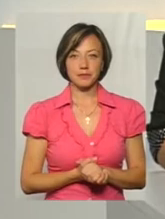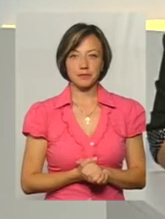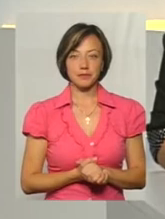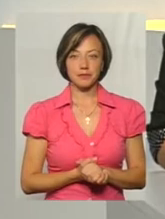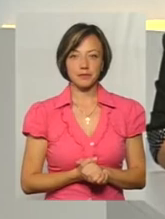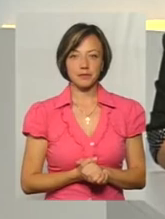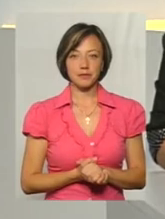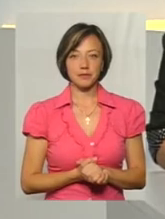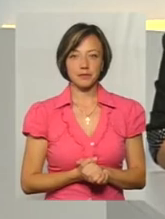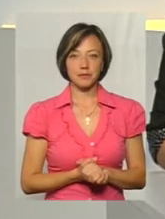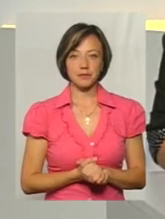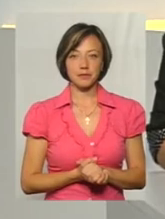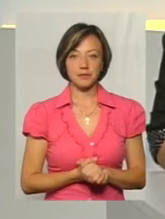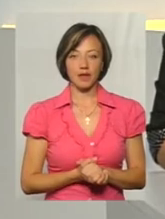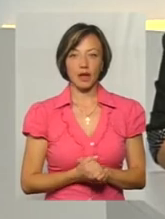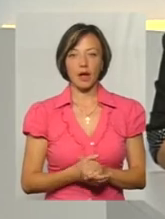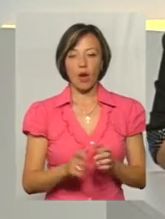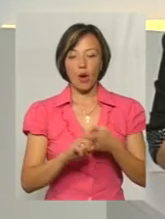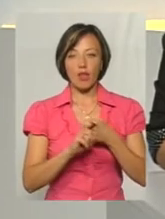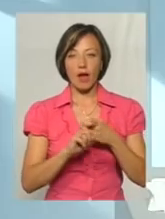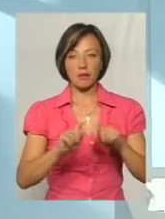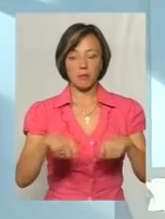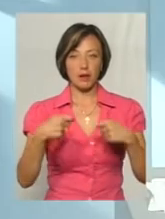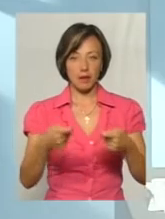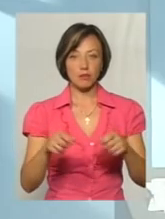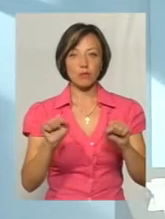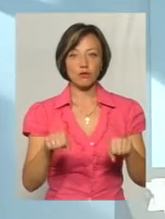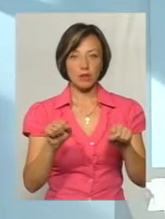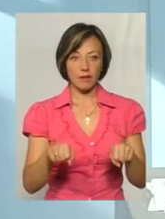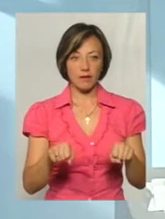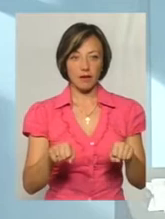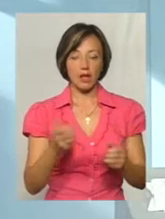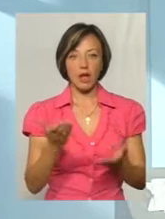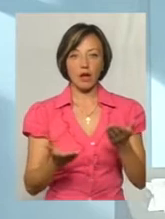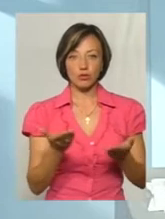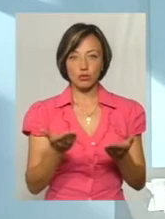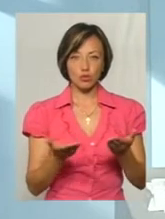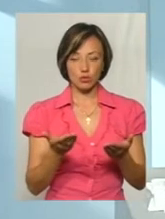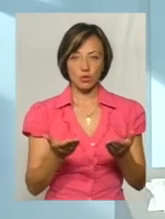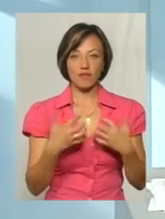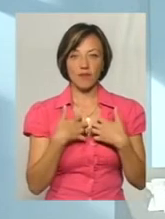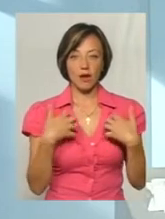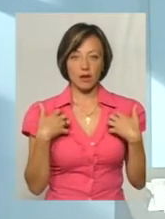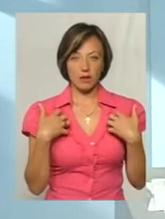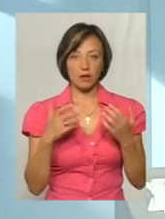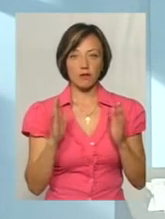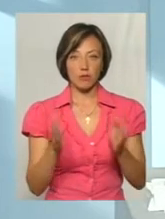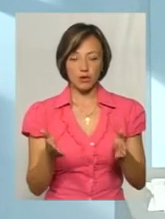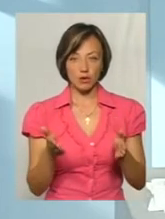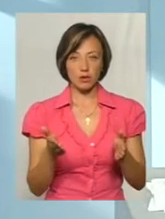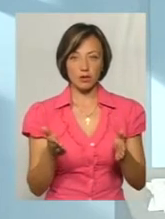Ні, ну, контактне перенесення можливе. Якщо тварина буде